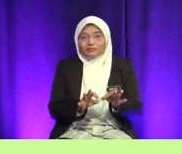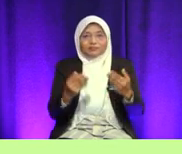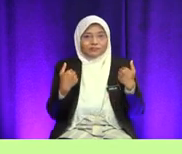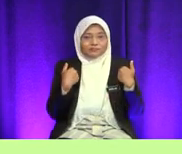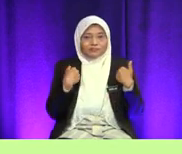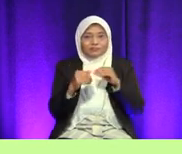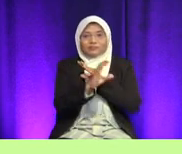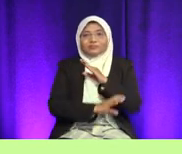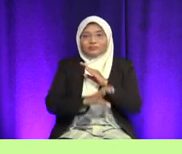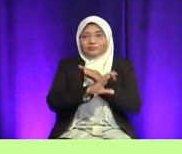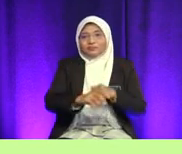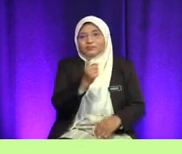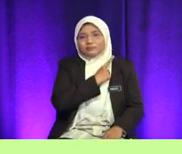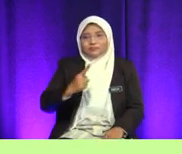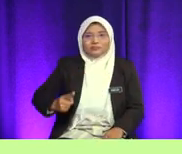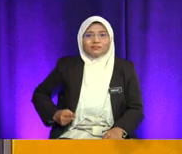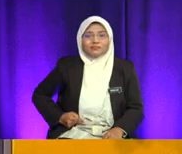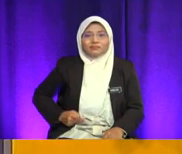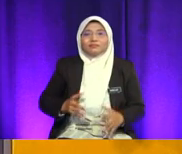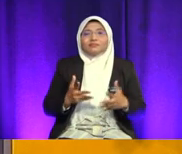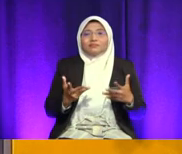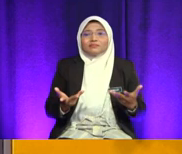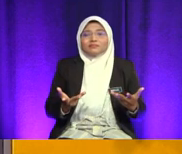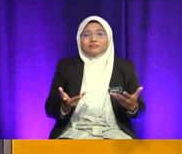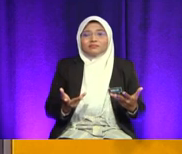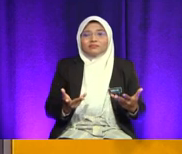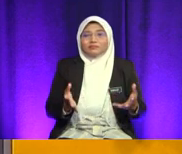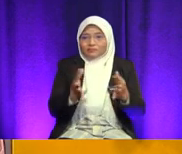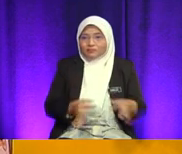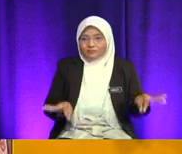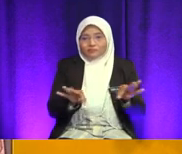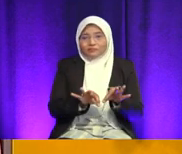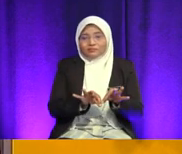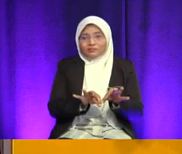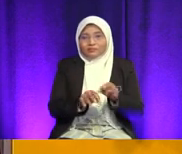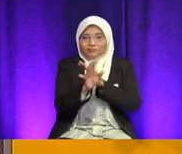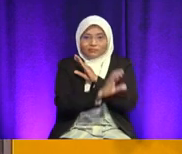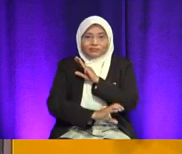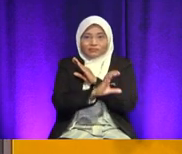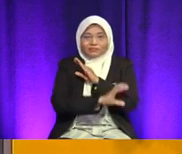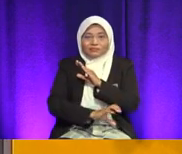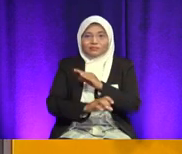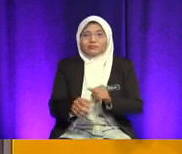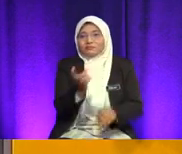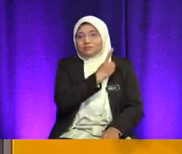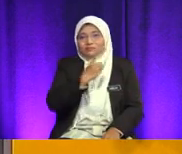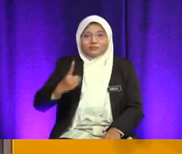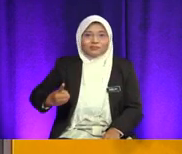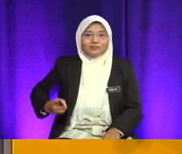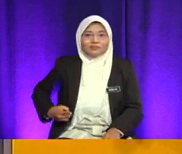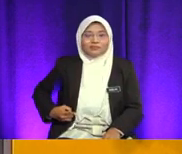oke kali ini cek guna minta Anwari untuk jawab soal ini kepentingan mewujudkan negara